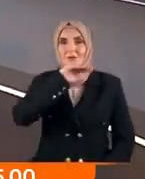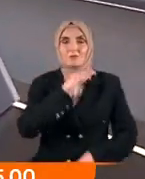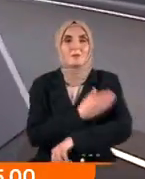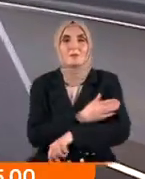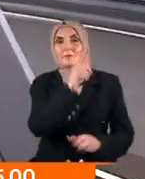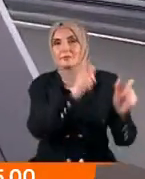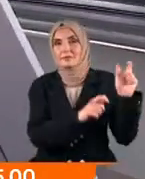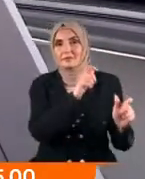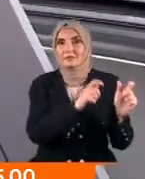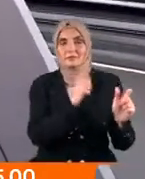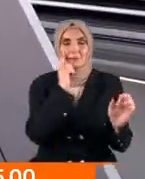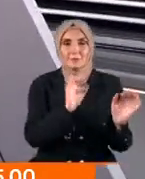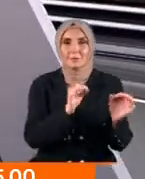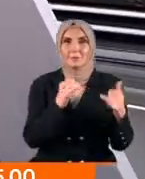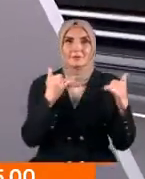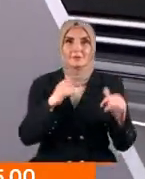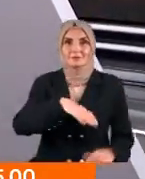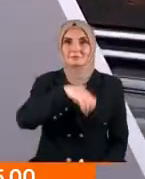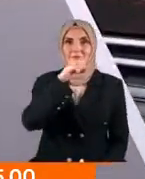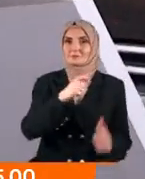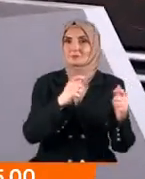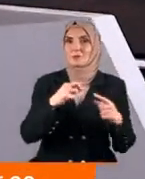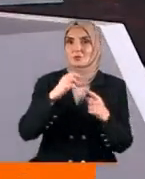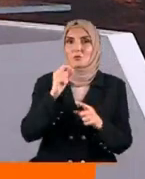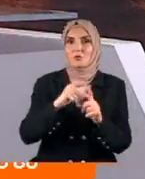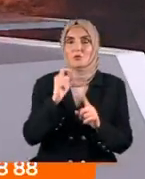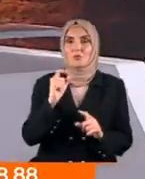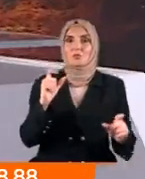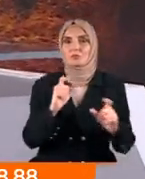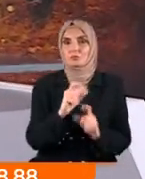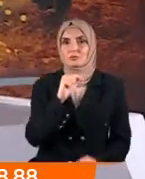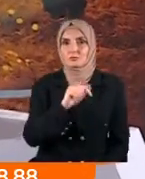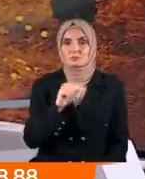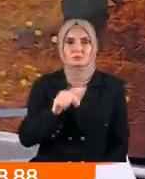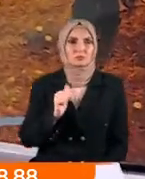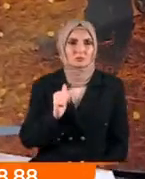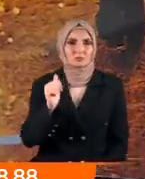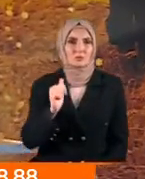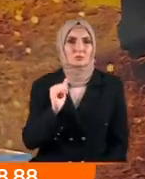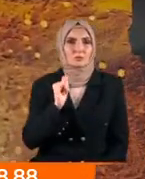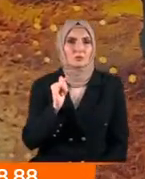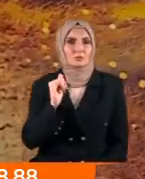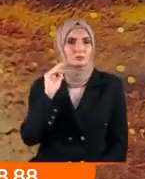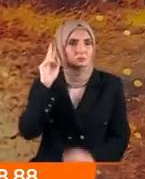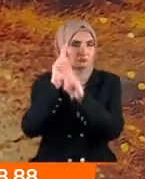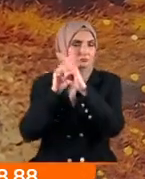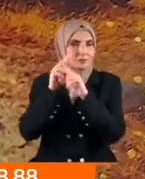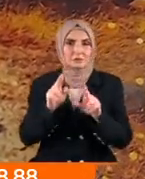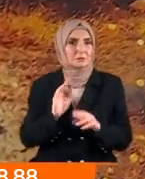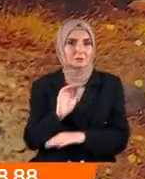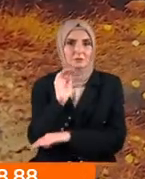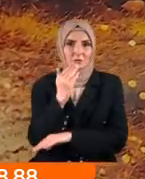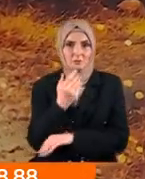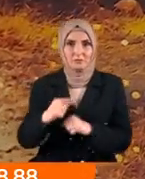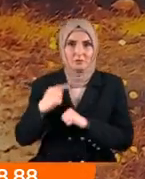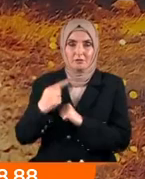Avrupalıların gözde tatil merkezlerinden Rodos bugünlerde korkunç bir kabusun uyanmaya çalışıyor. Bir haftadır devam eden yangınlar ev ve